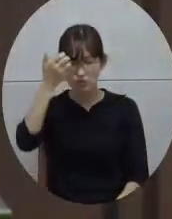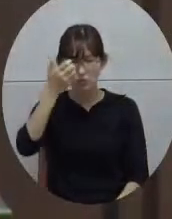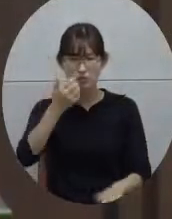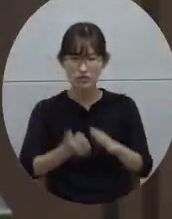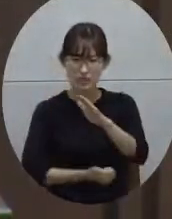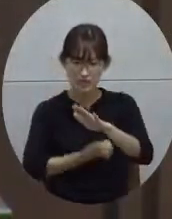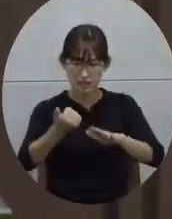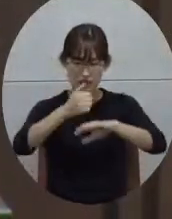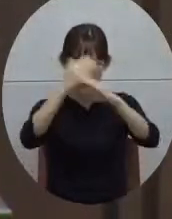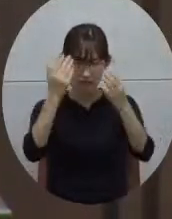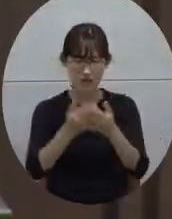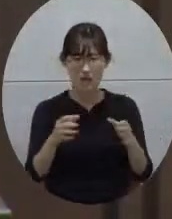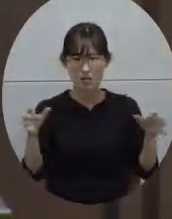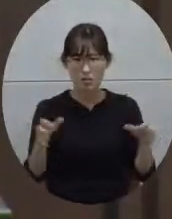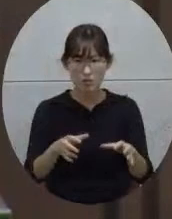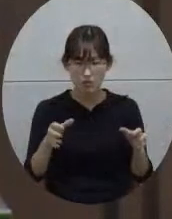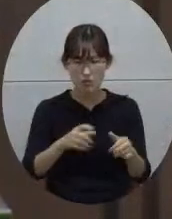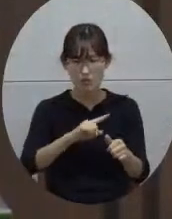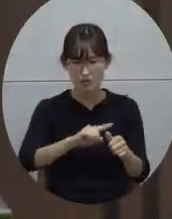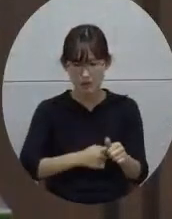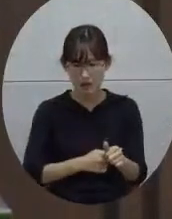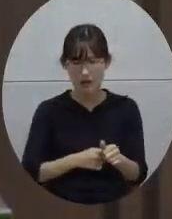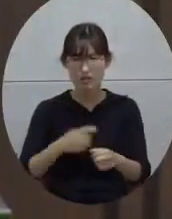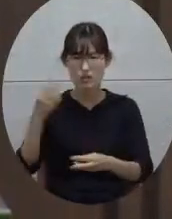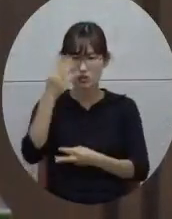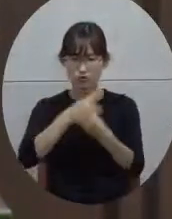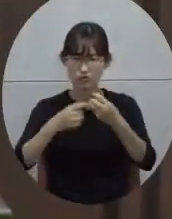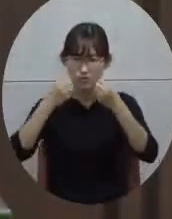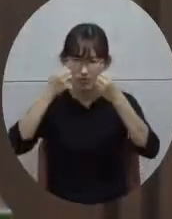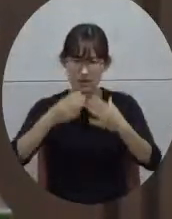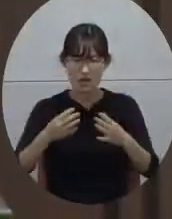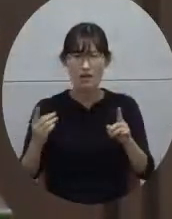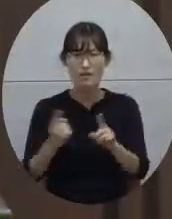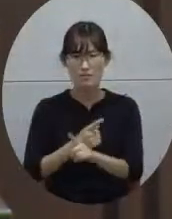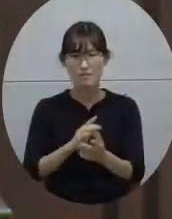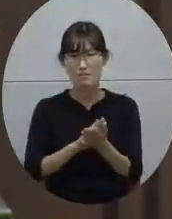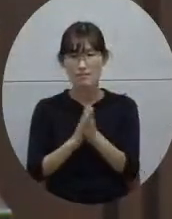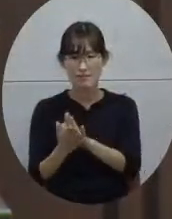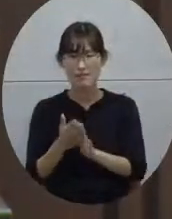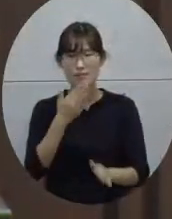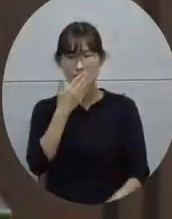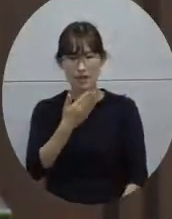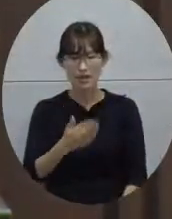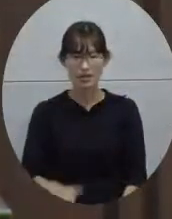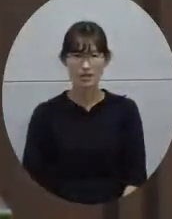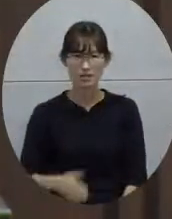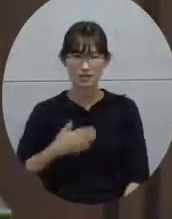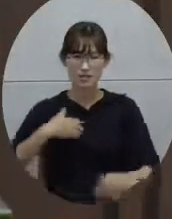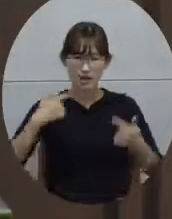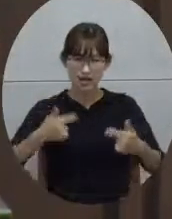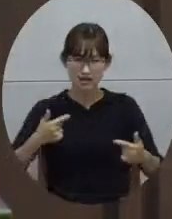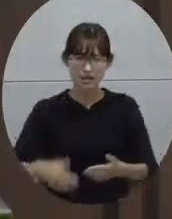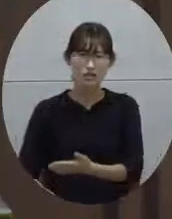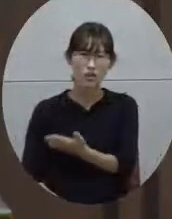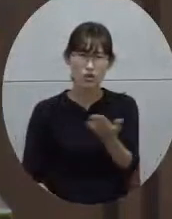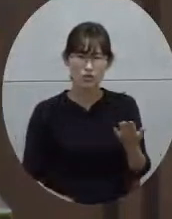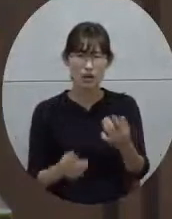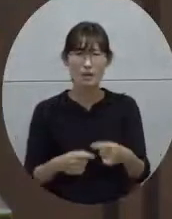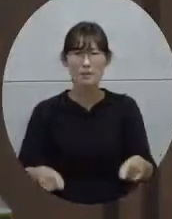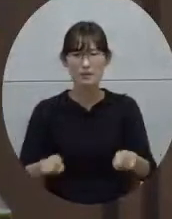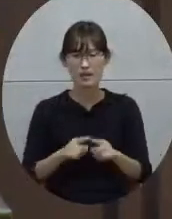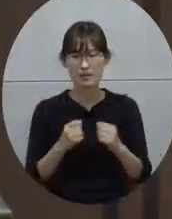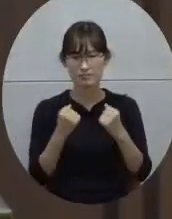새로운 청주를 일구겠습니다. 저는 언제나 여러분 곁에 있을 것이며 현장에 있을 것입니다.